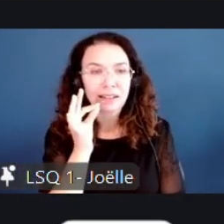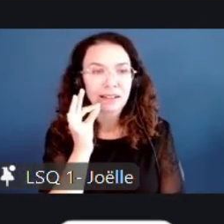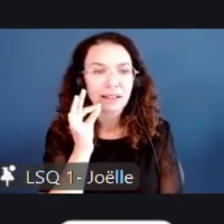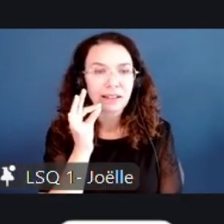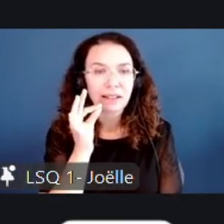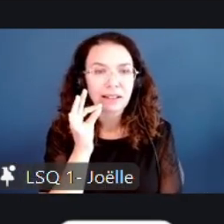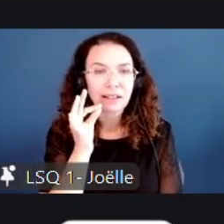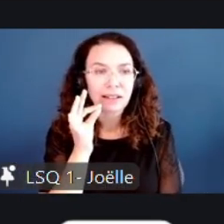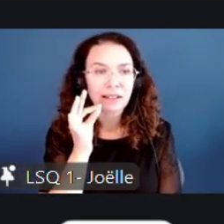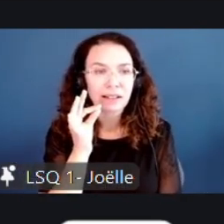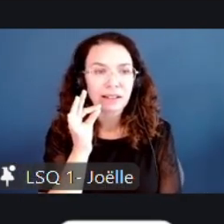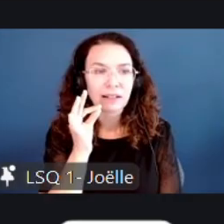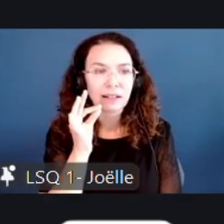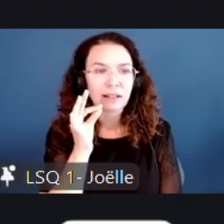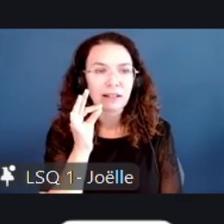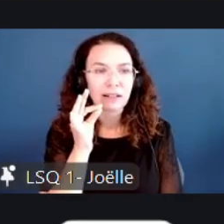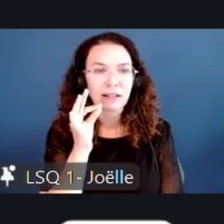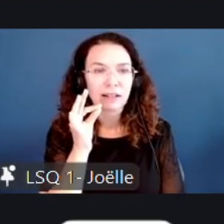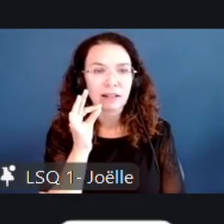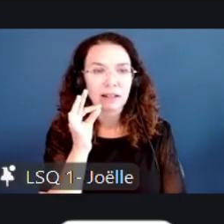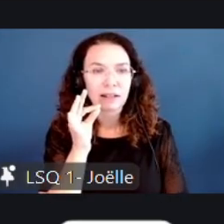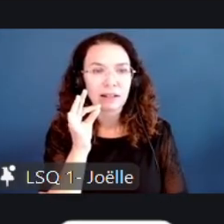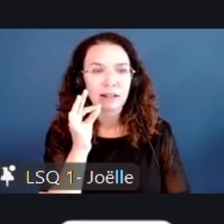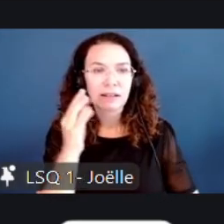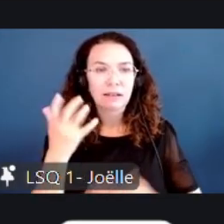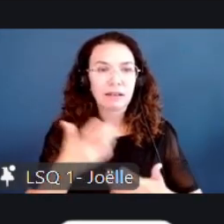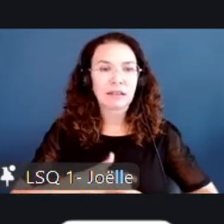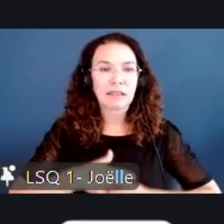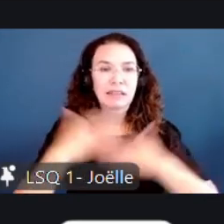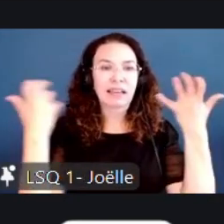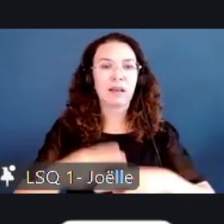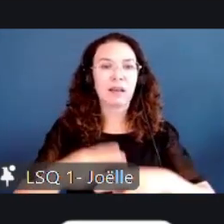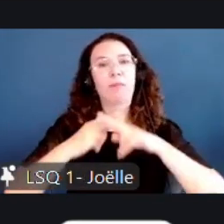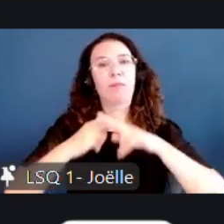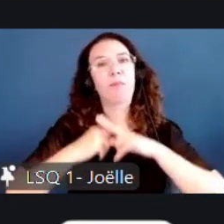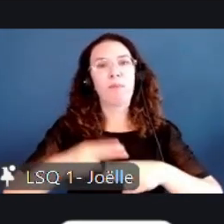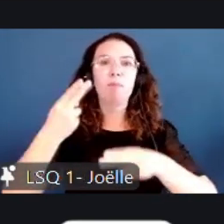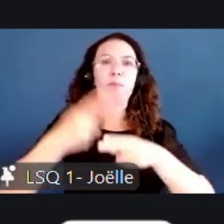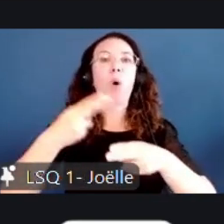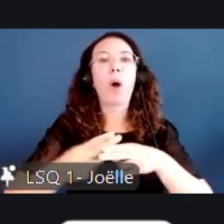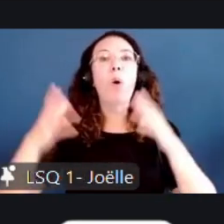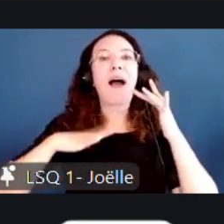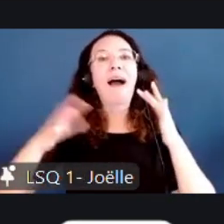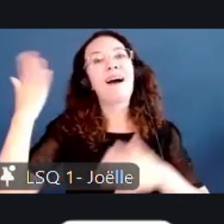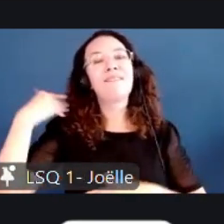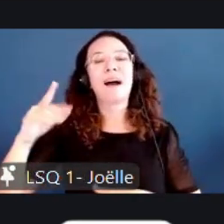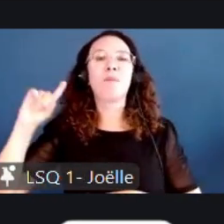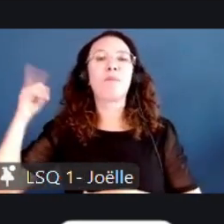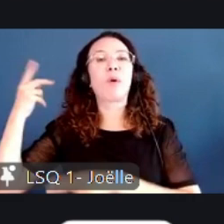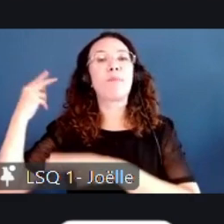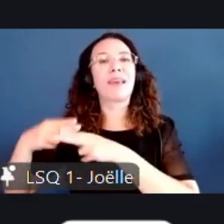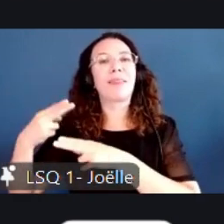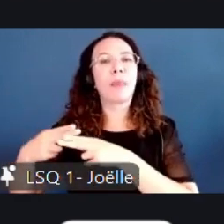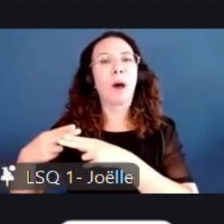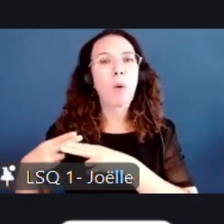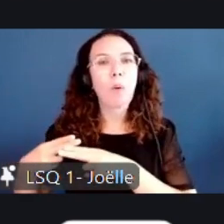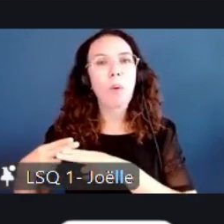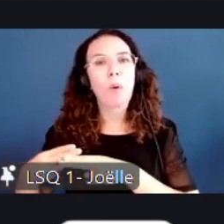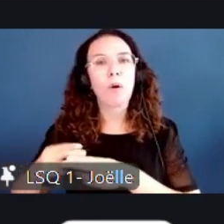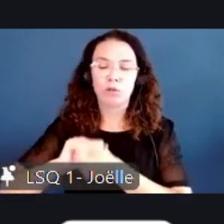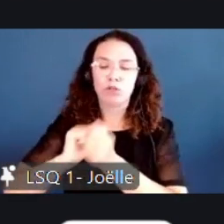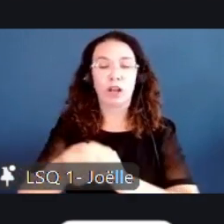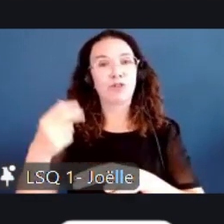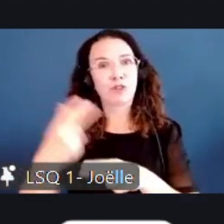ce qui crée des traumatismes, donc j'évitais les hôpitaux. Cet évitement mène inévitablement à des retards de diagnostic et à